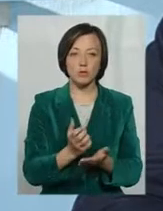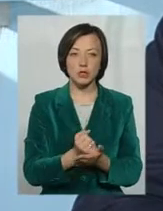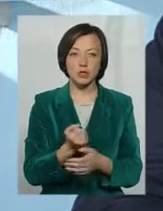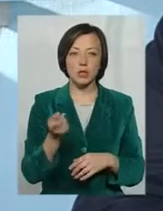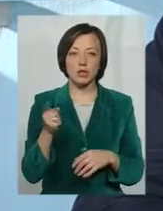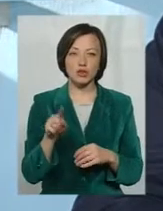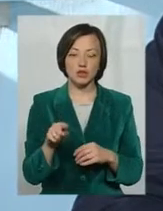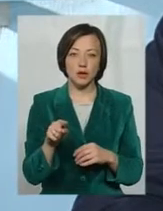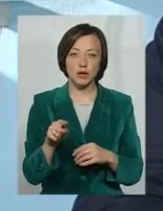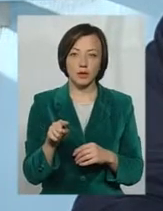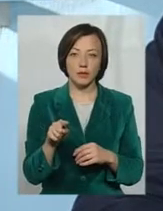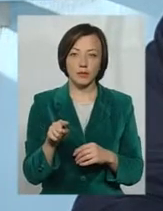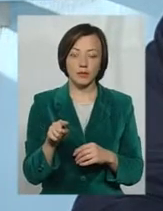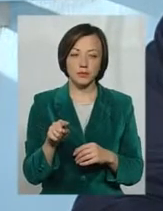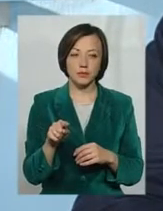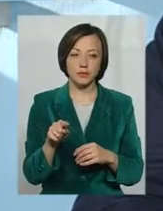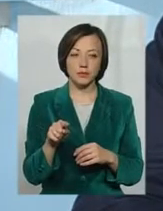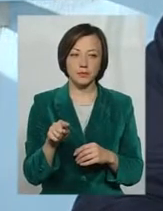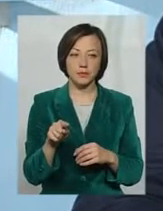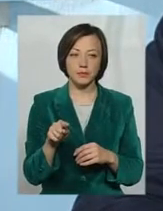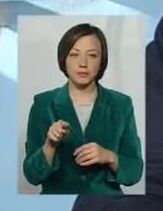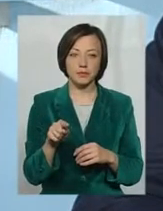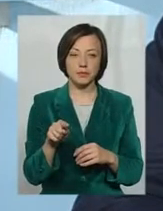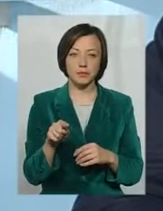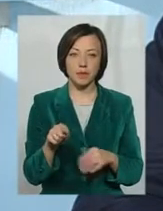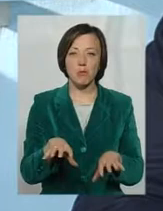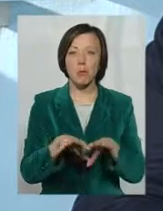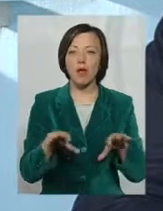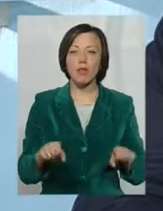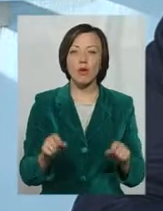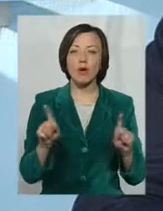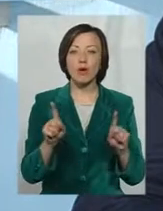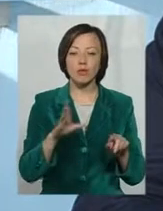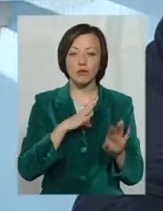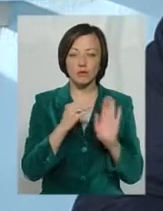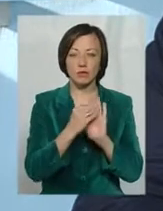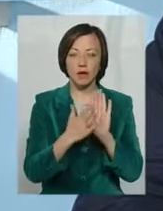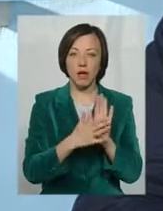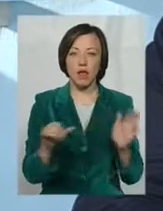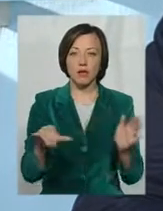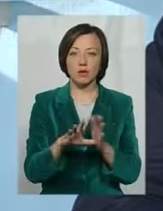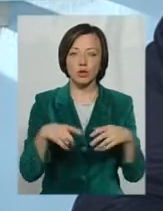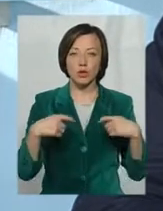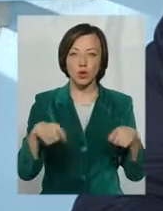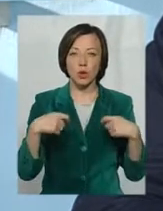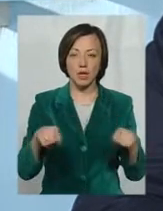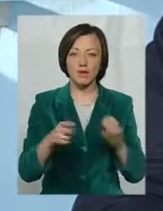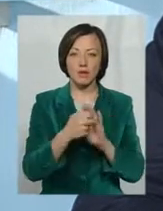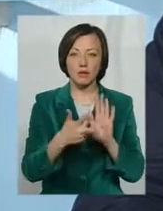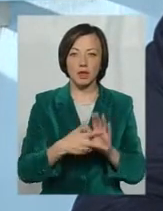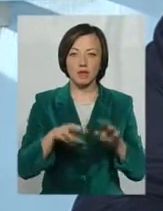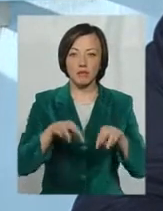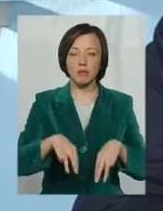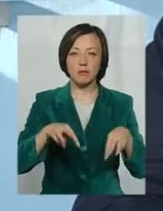адже з активів, які виставлялися на електронні торги з 18 мільярдів,